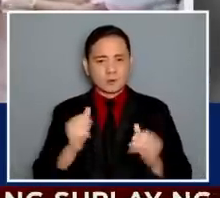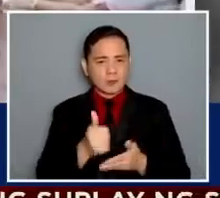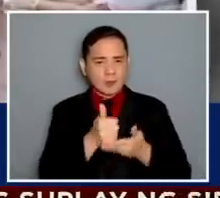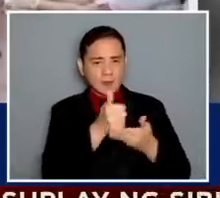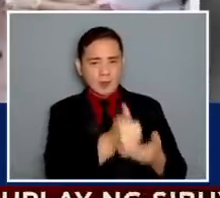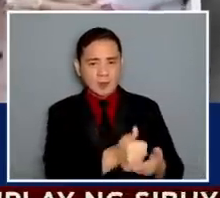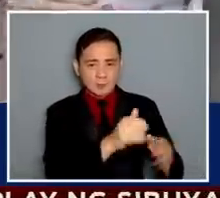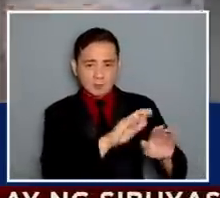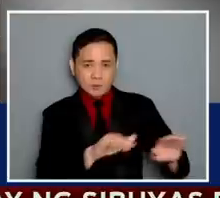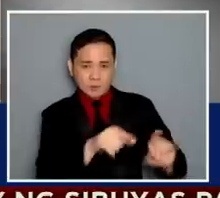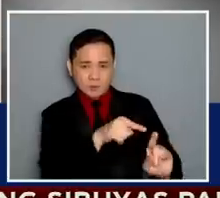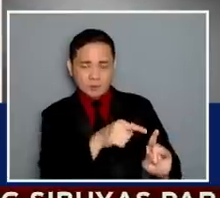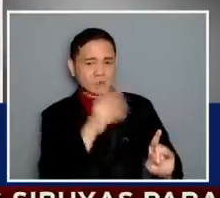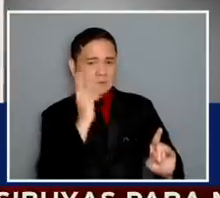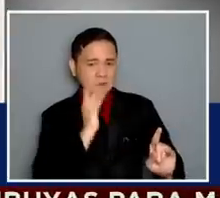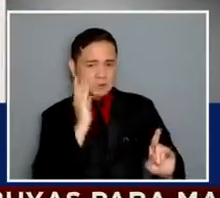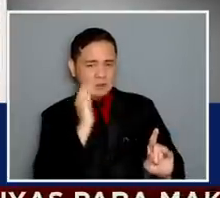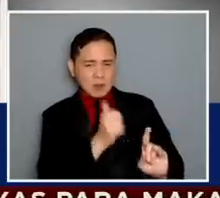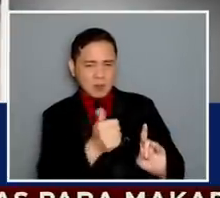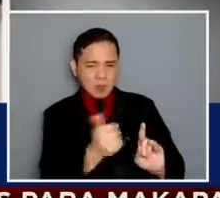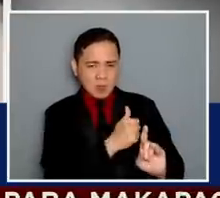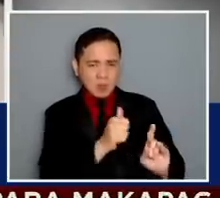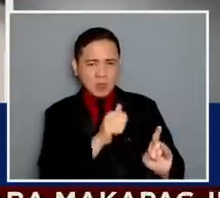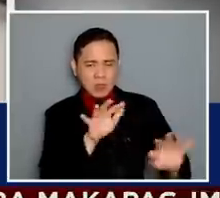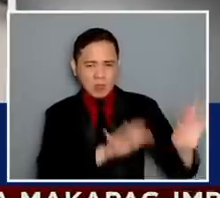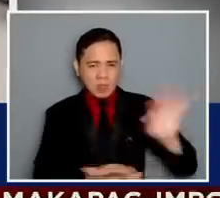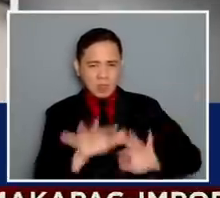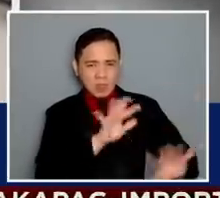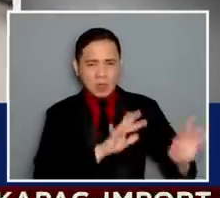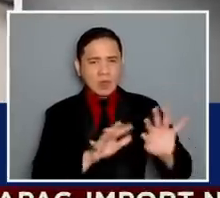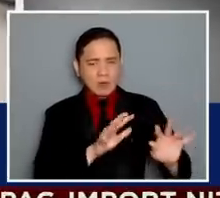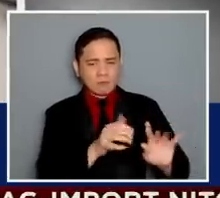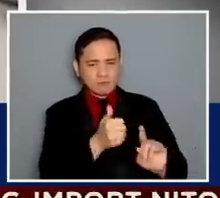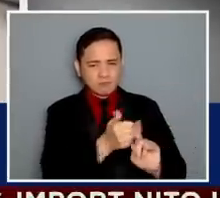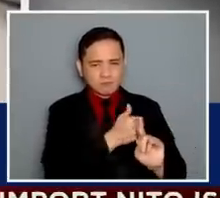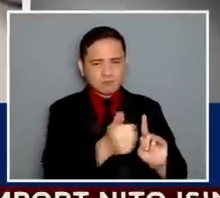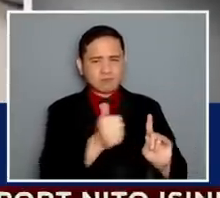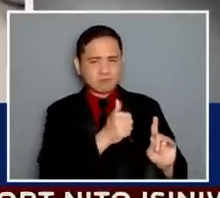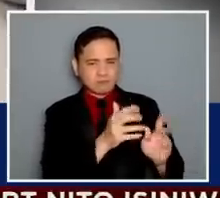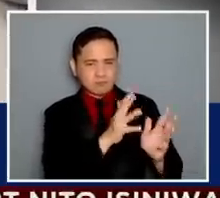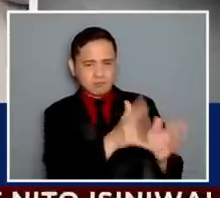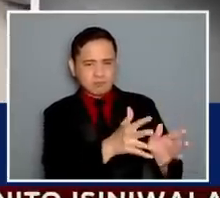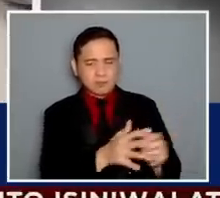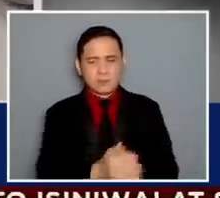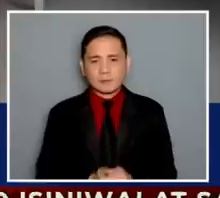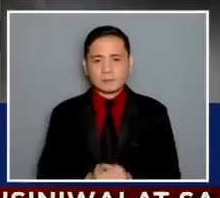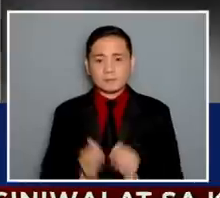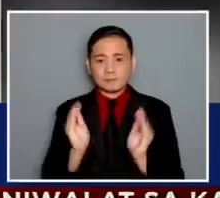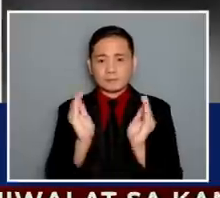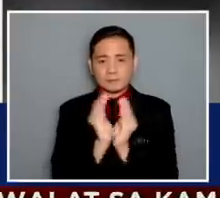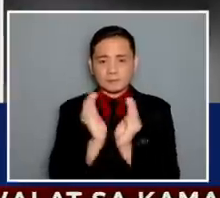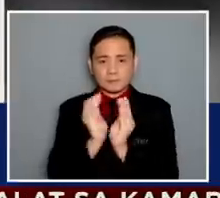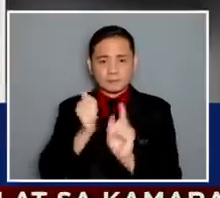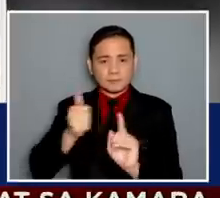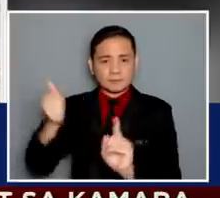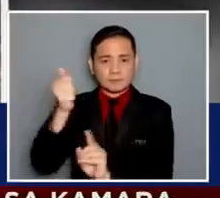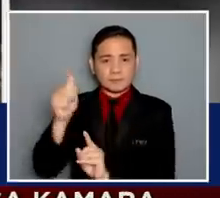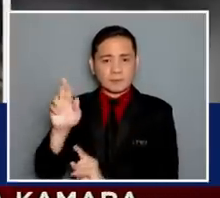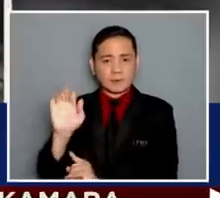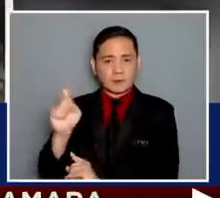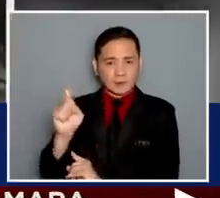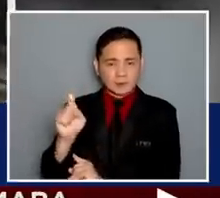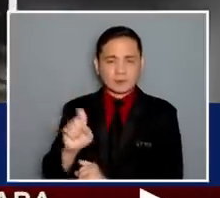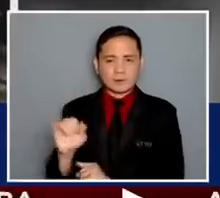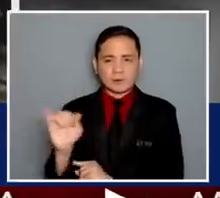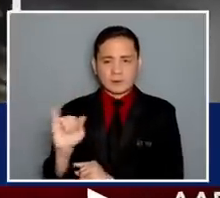inabuso, pinabayaan at inabandona. Sa meeting ni na DSWD Secretary Rex Gatchalian at kinatawan ng